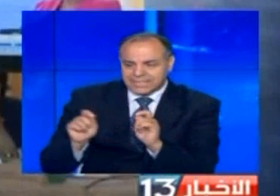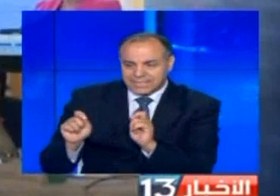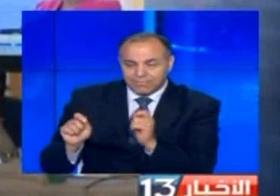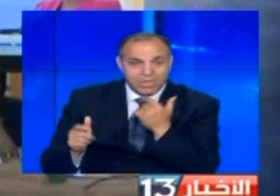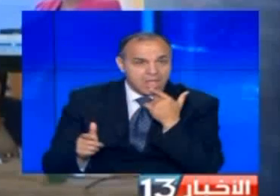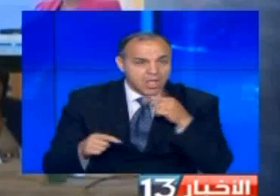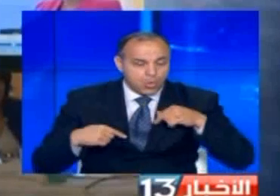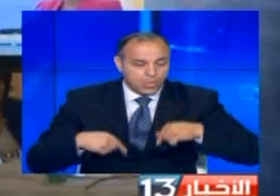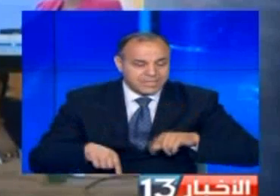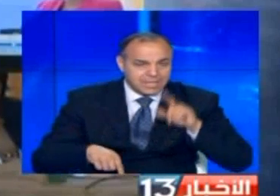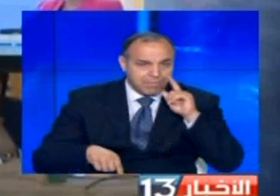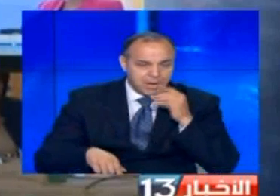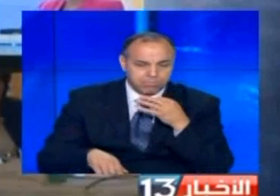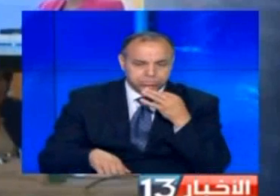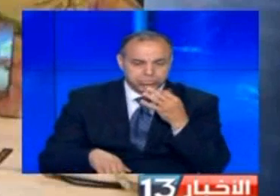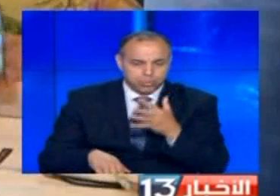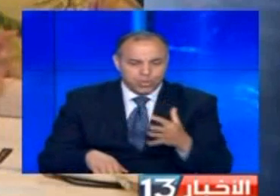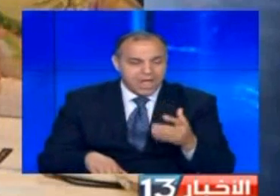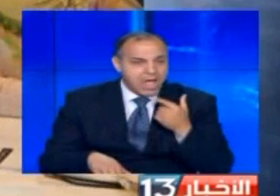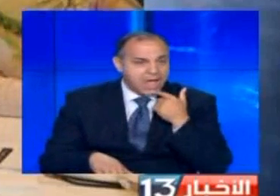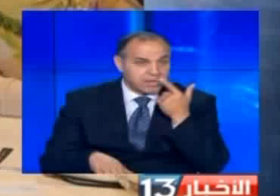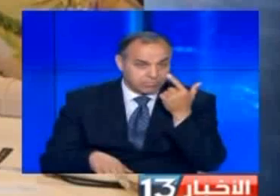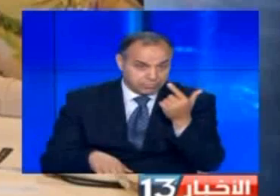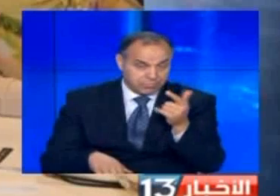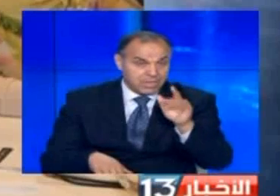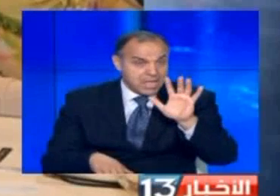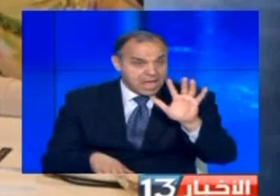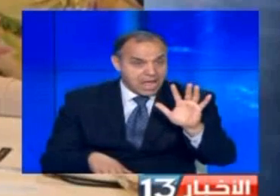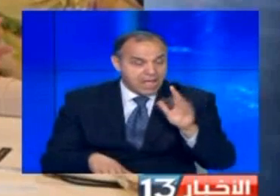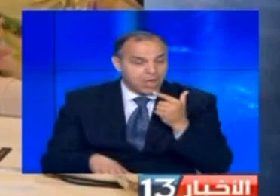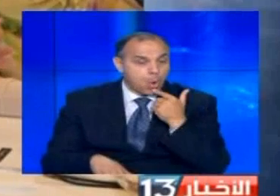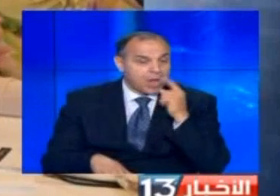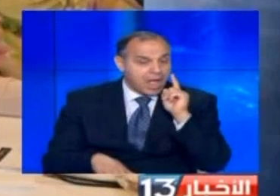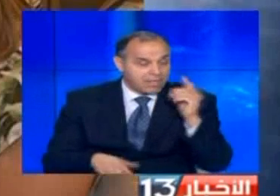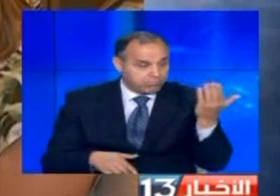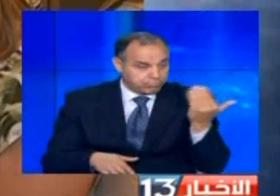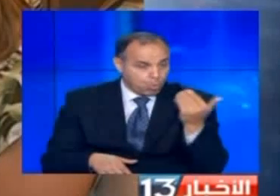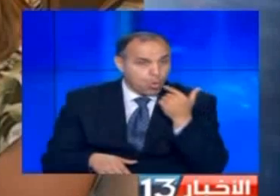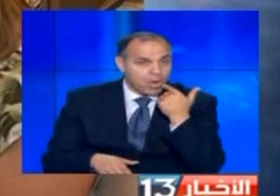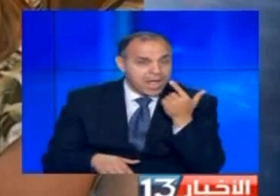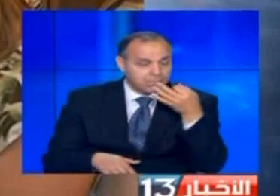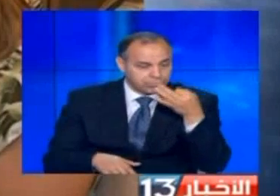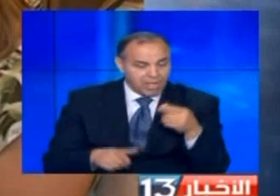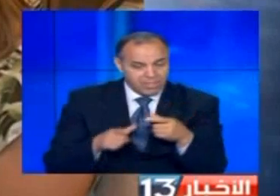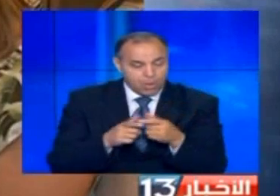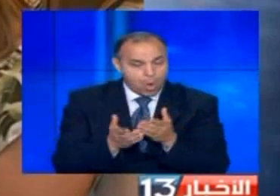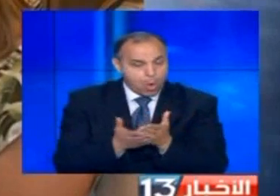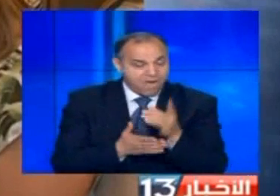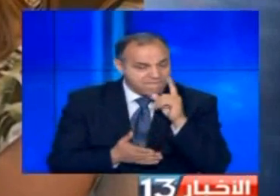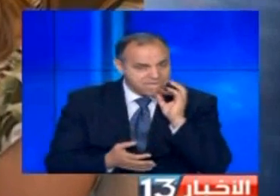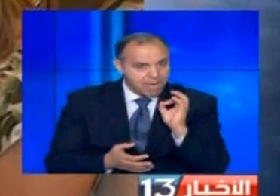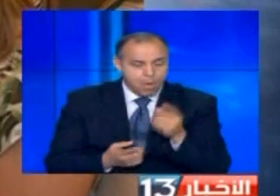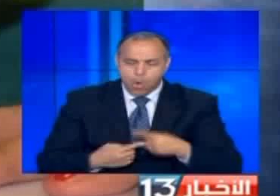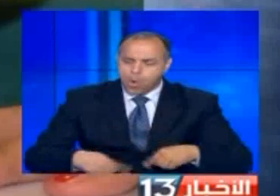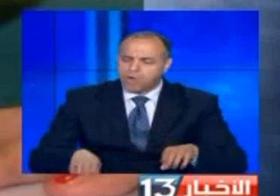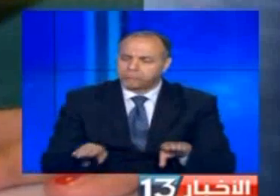اكدت وزيره شؤون المراه والطفوله والاسره نزيهه العبيدي اكدت انها تاتي في اطار التزام الدوله بحقوق النساء في